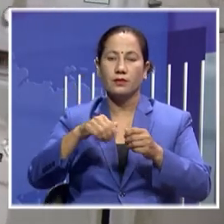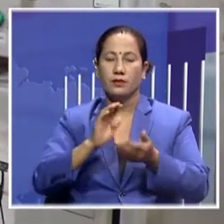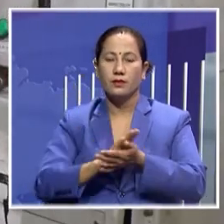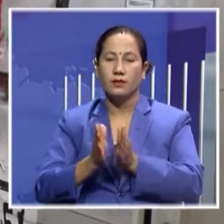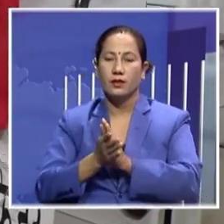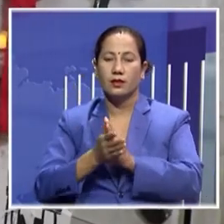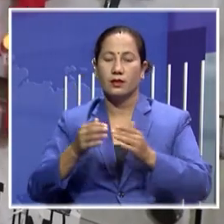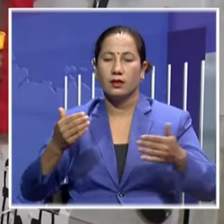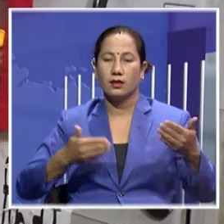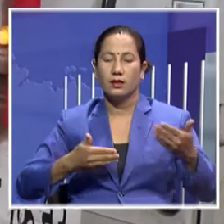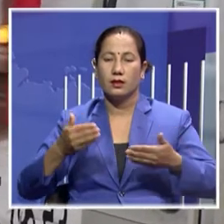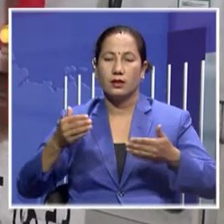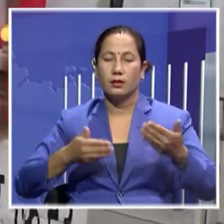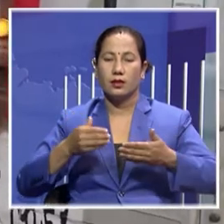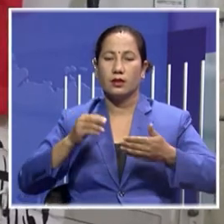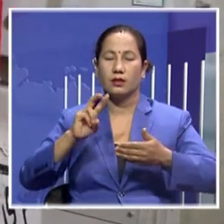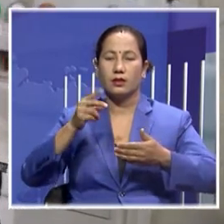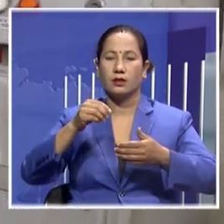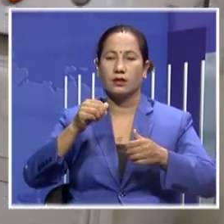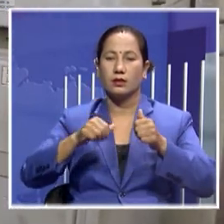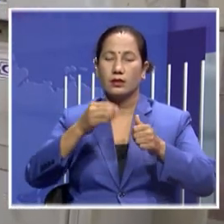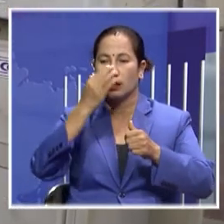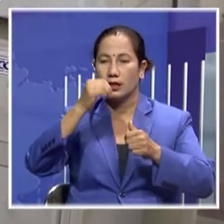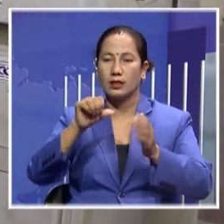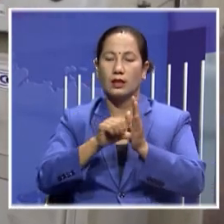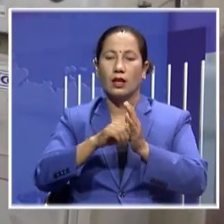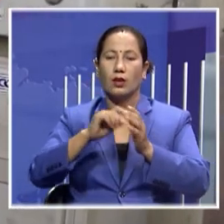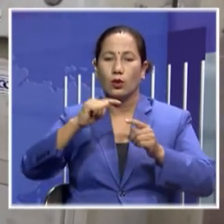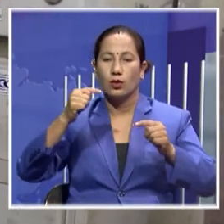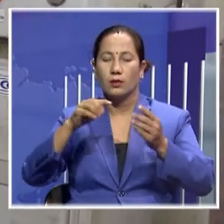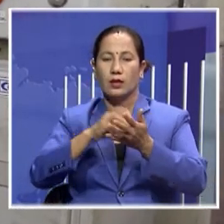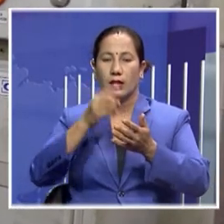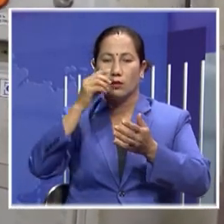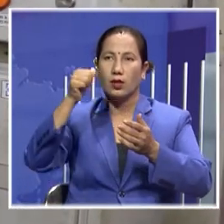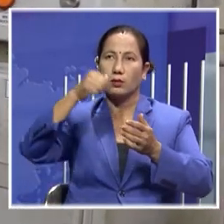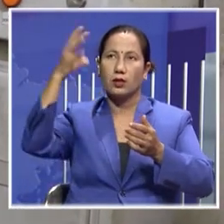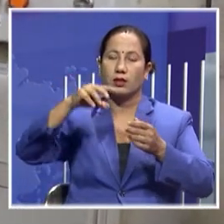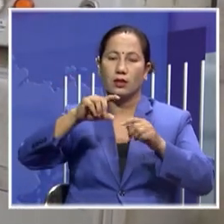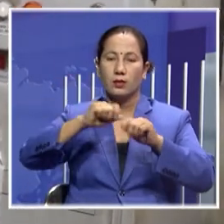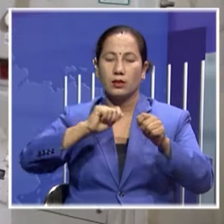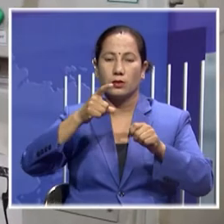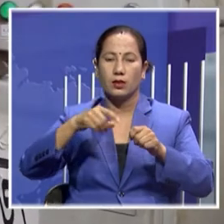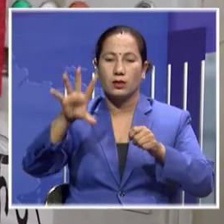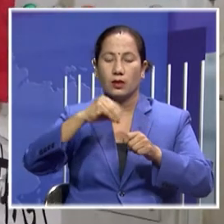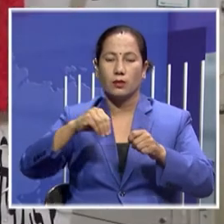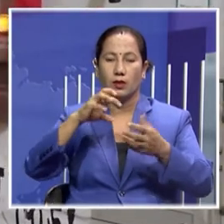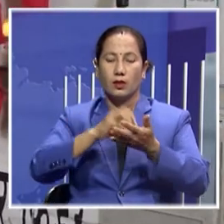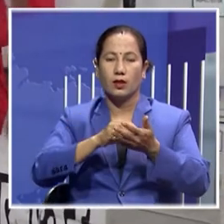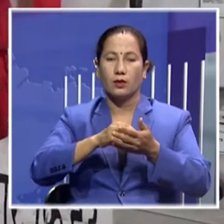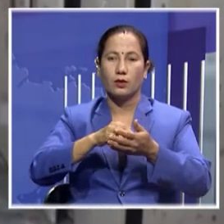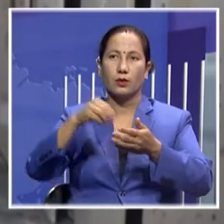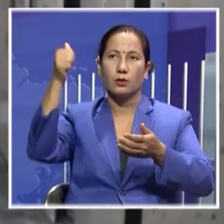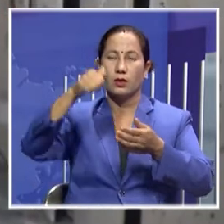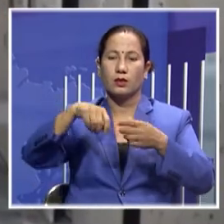त्रिपुरा र बजार गरी दुई फिटर मात्र छन्, जसका कारण जिल्लाको कुनै पनि ठाउँमा लाइन बिग्रेपछि सम्पूर्ण ठाउँको लाइन काट्नुपर्ने बाध्यता